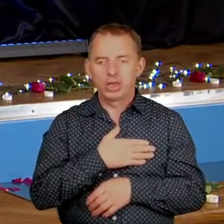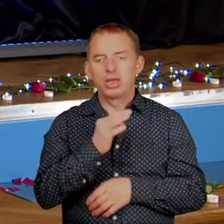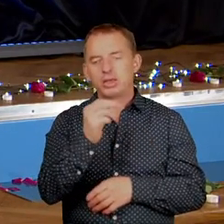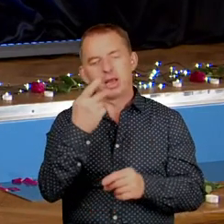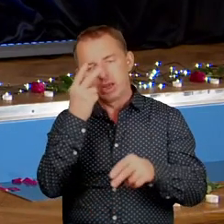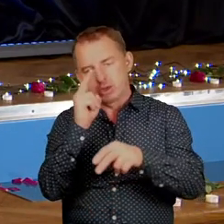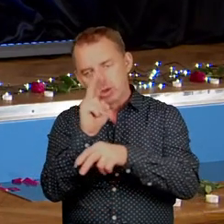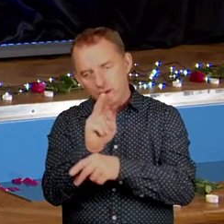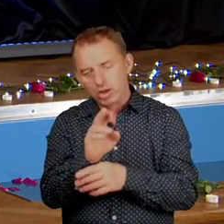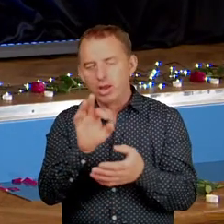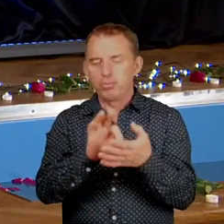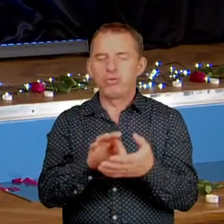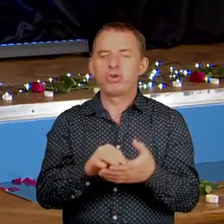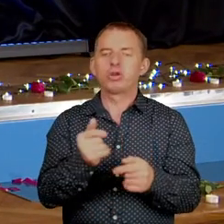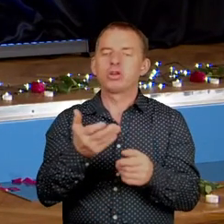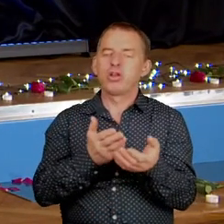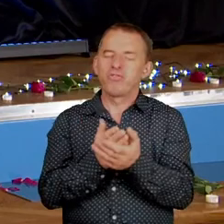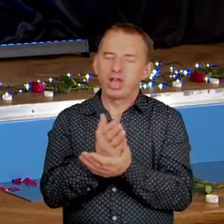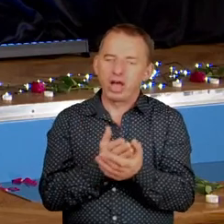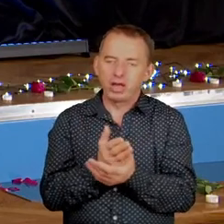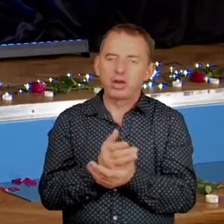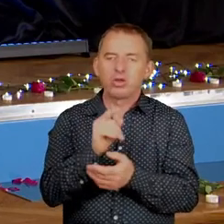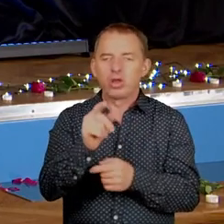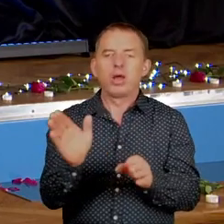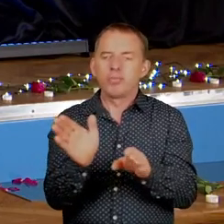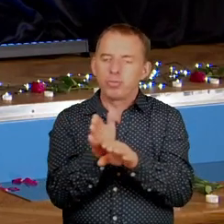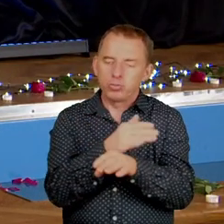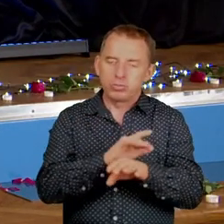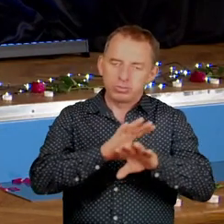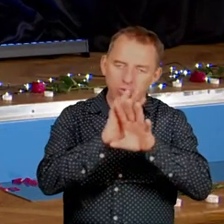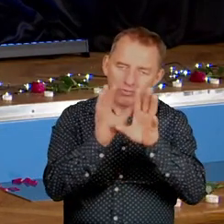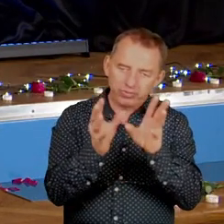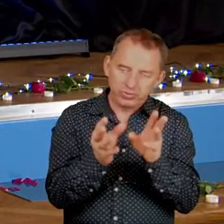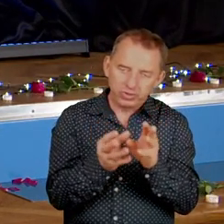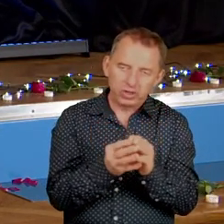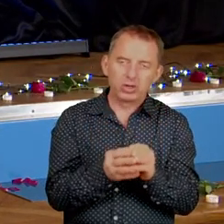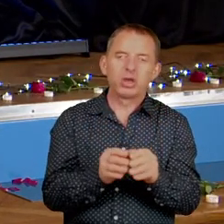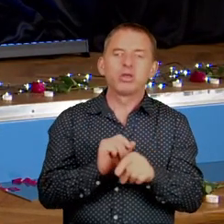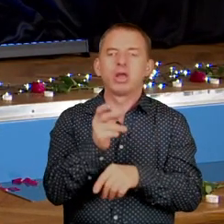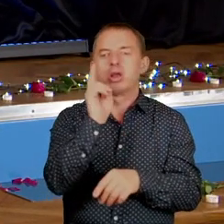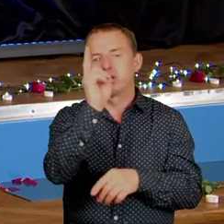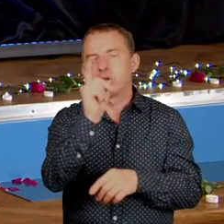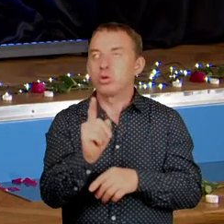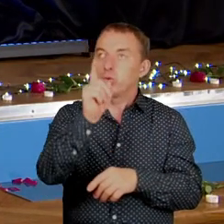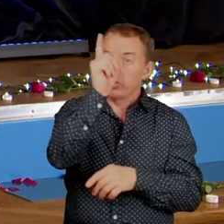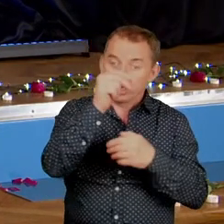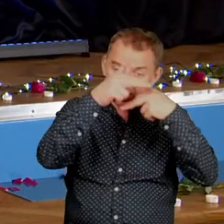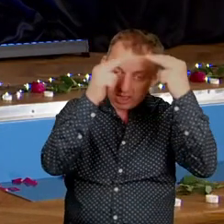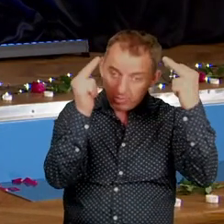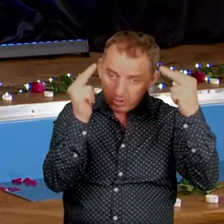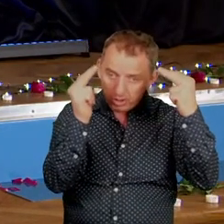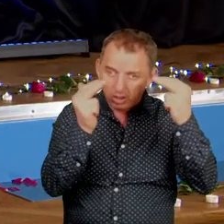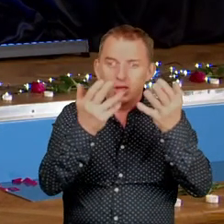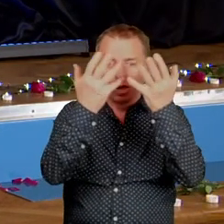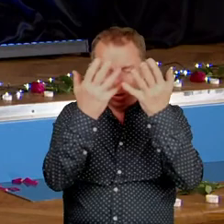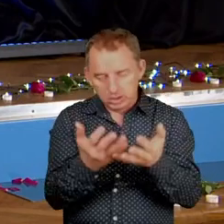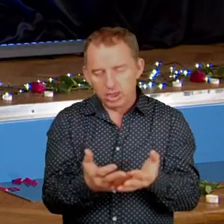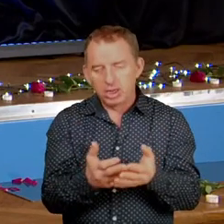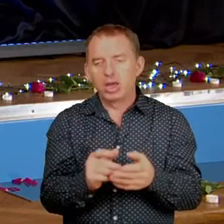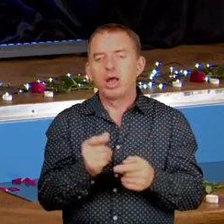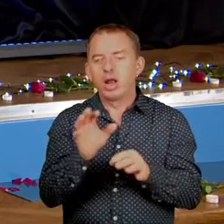zaufanie, pewność i wiarę w to, że pomimo wszystko jest ktoś u góry, kto losy tego